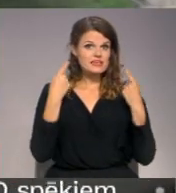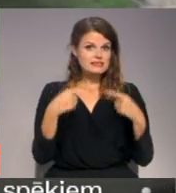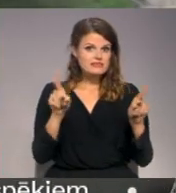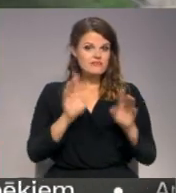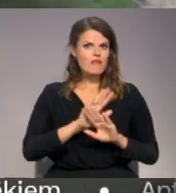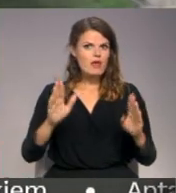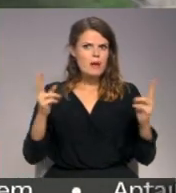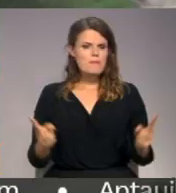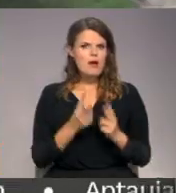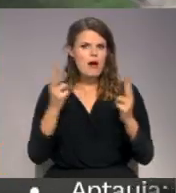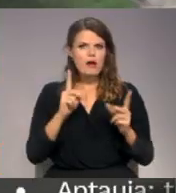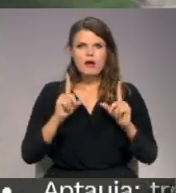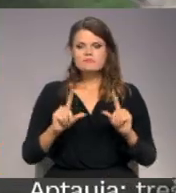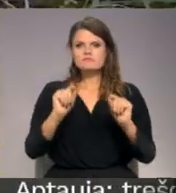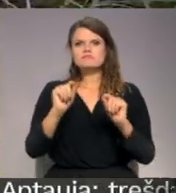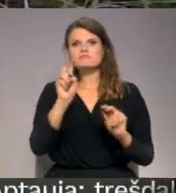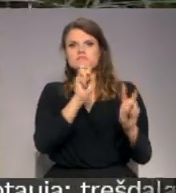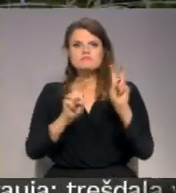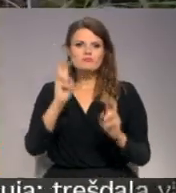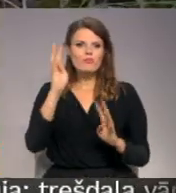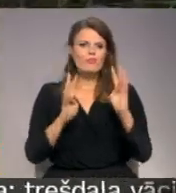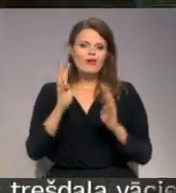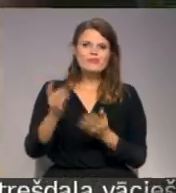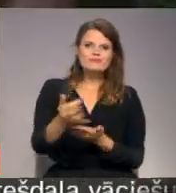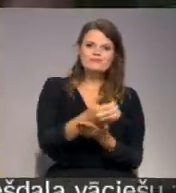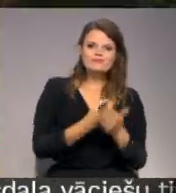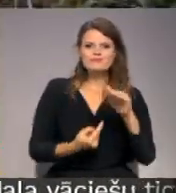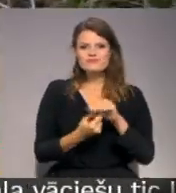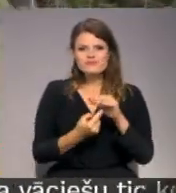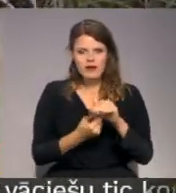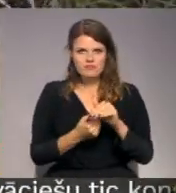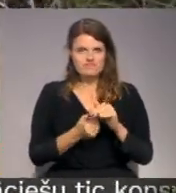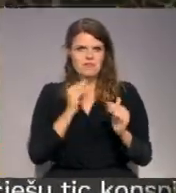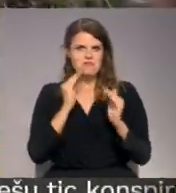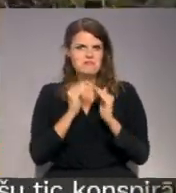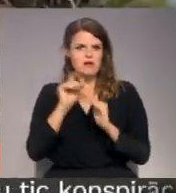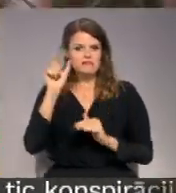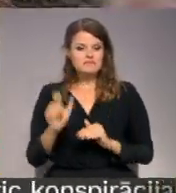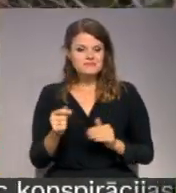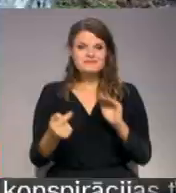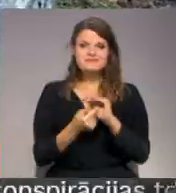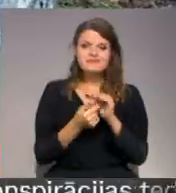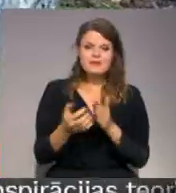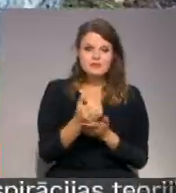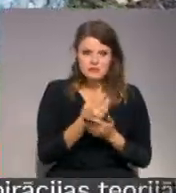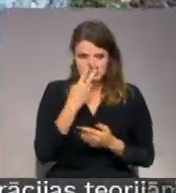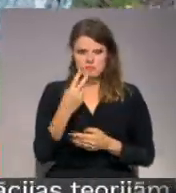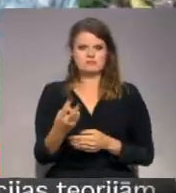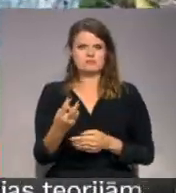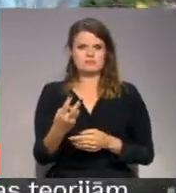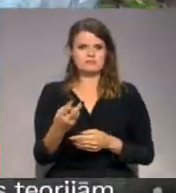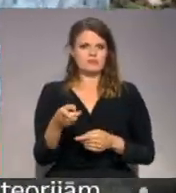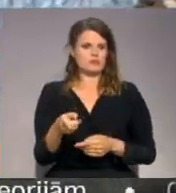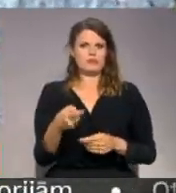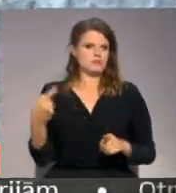Citādāka nekā ierasti došanās pēc meža veltēm izvērtās kādam rēzeknietim. Līdzās meklētajām sēnēm uziec arī priekšmets,